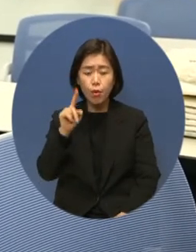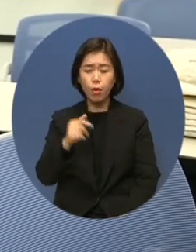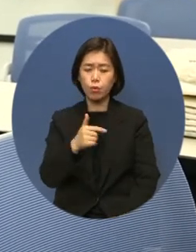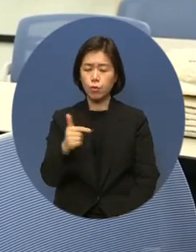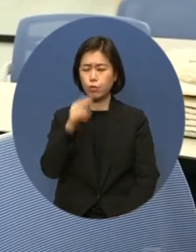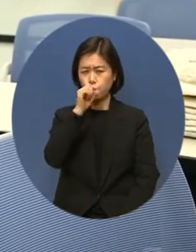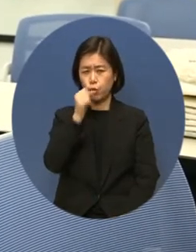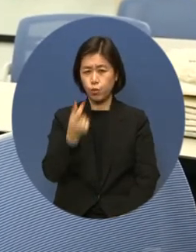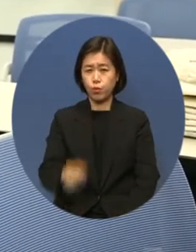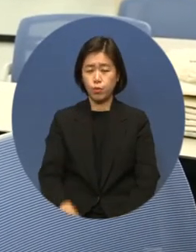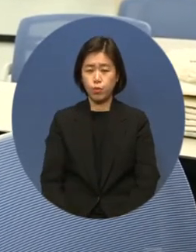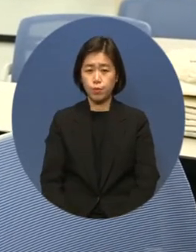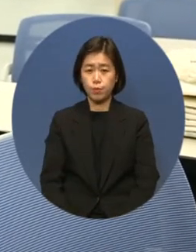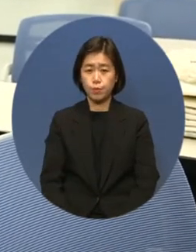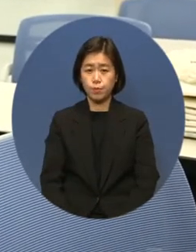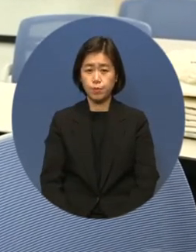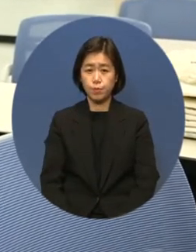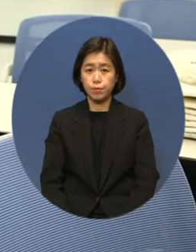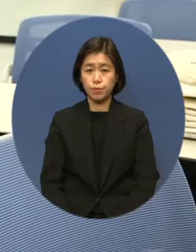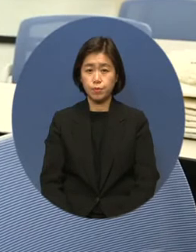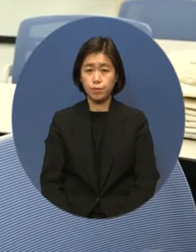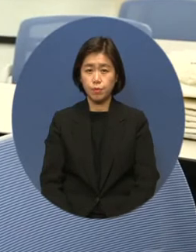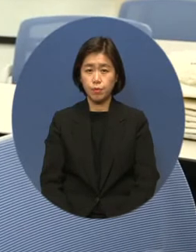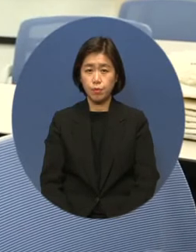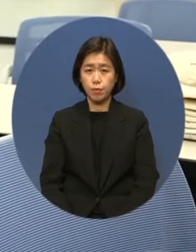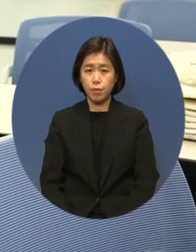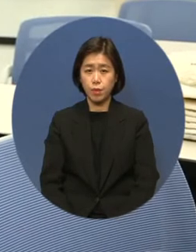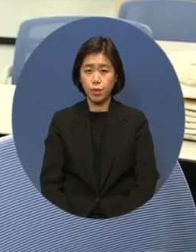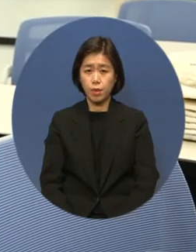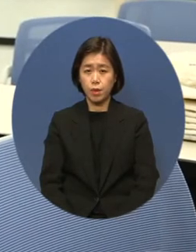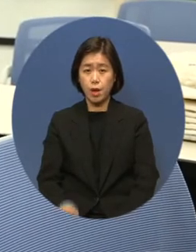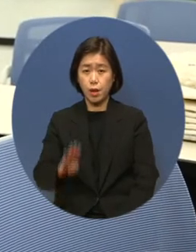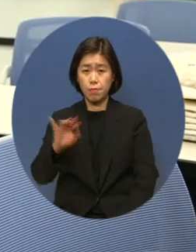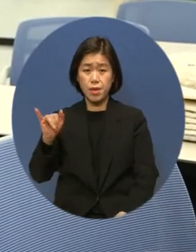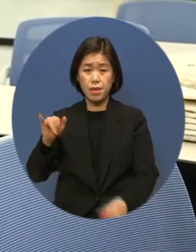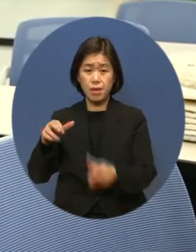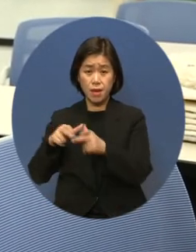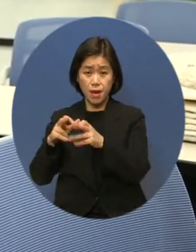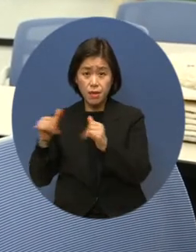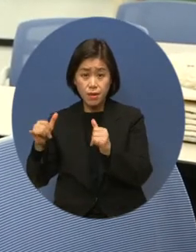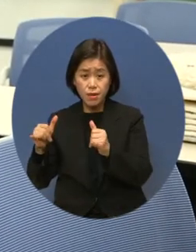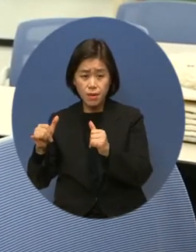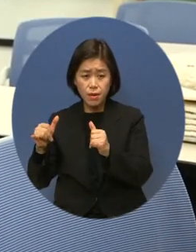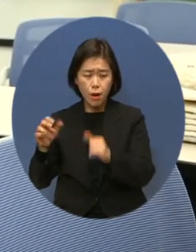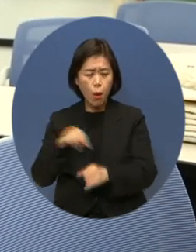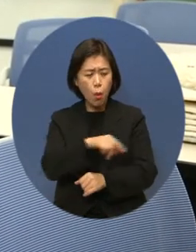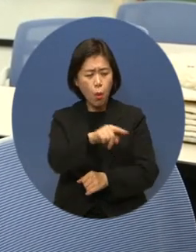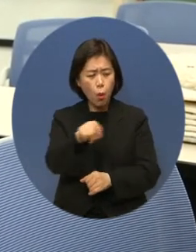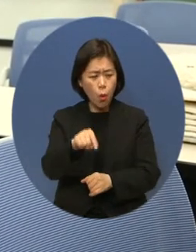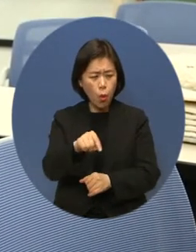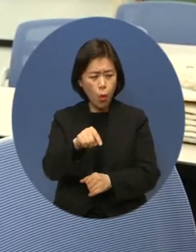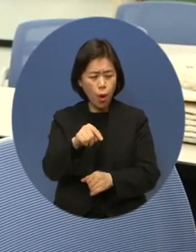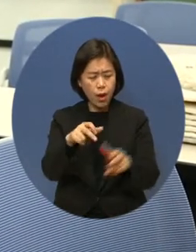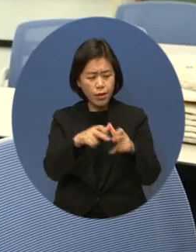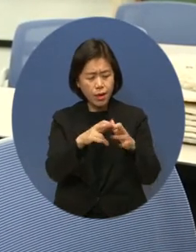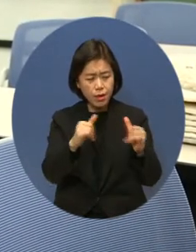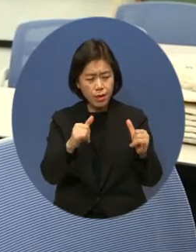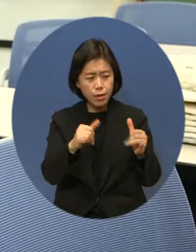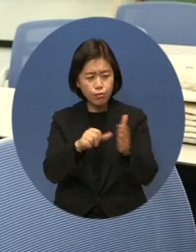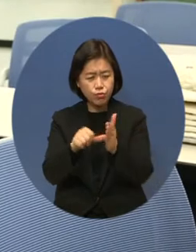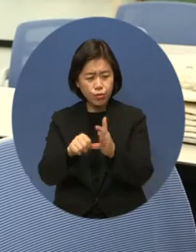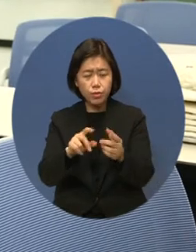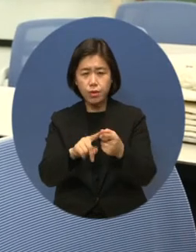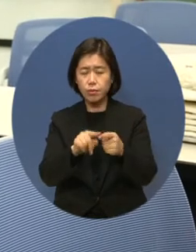사실 이런 일반 사람들은 이런 콘텐츠가 있는지 잘